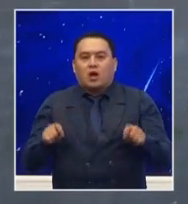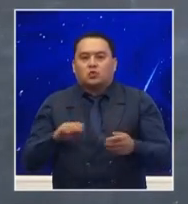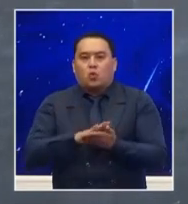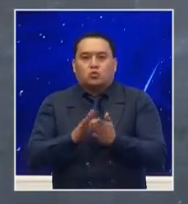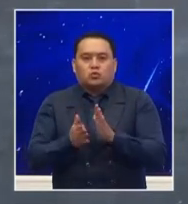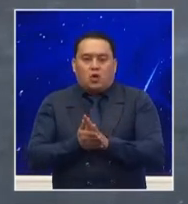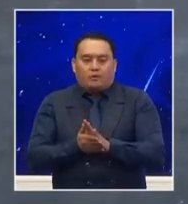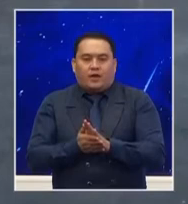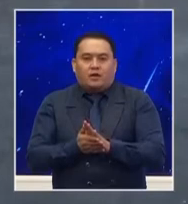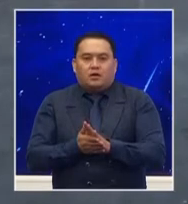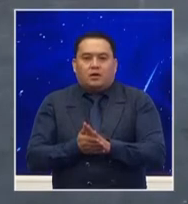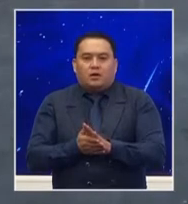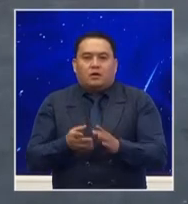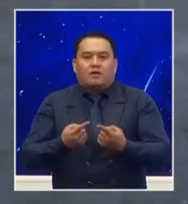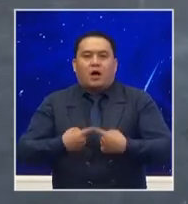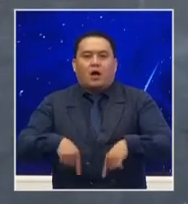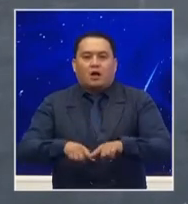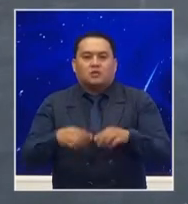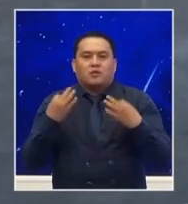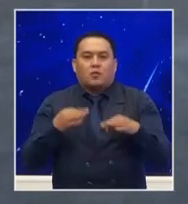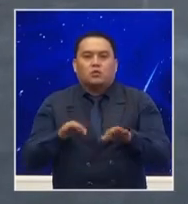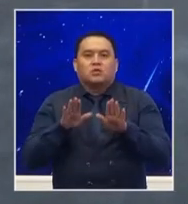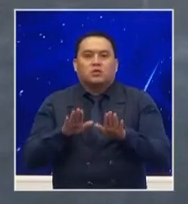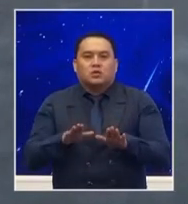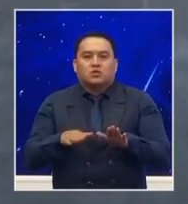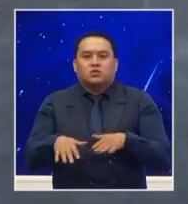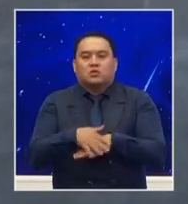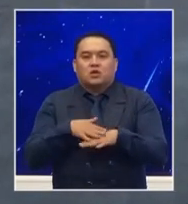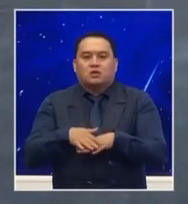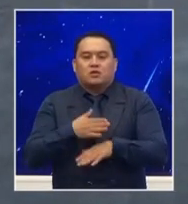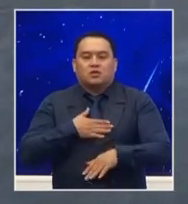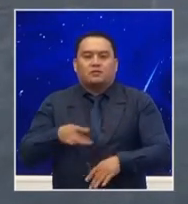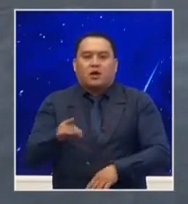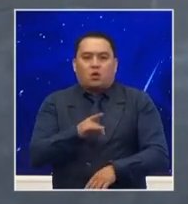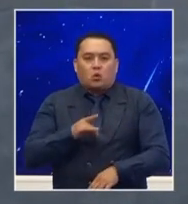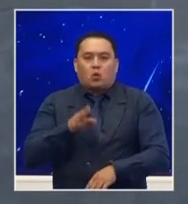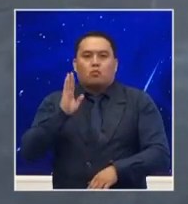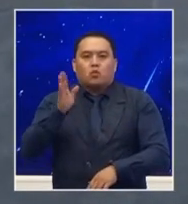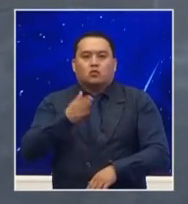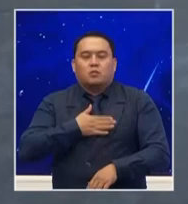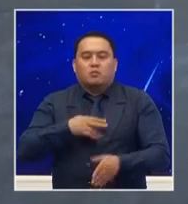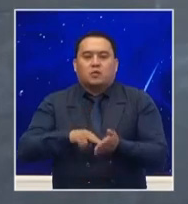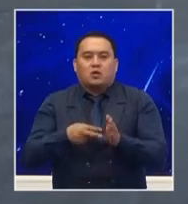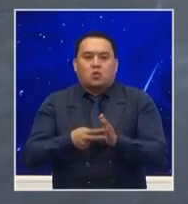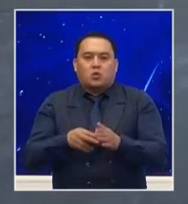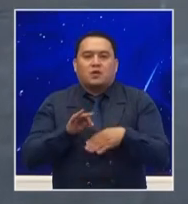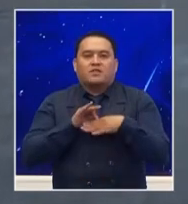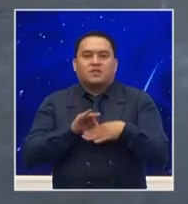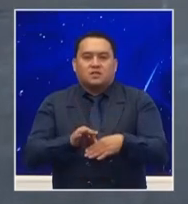условия для организации досуга детей, жителей нашего района. будущем году мы планируем